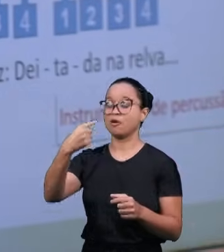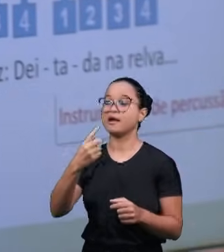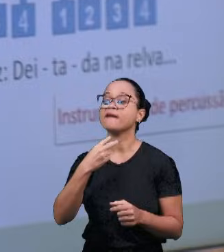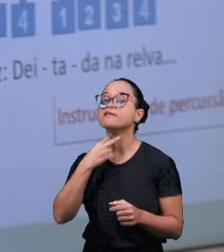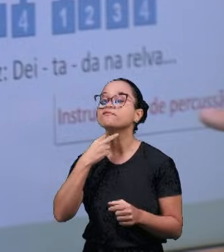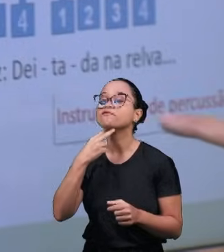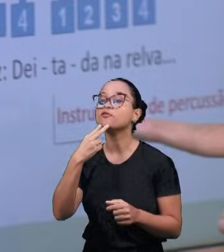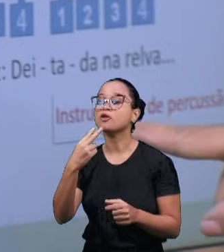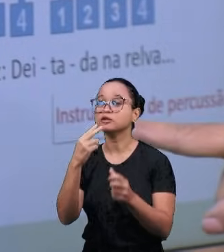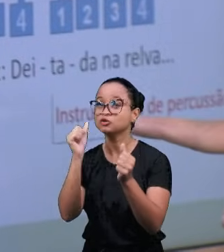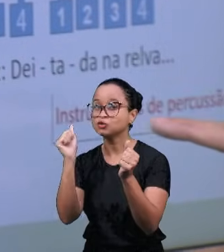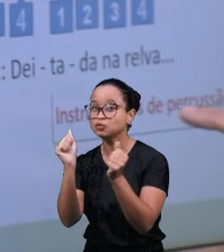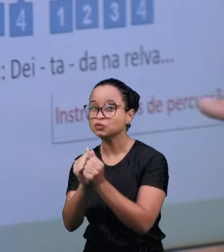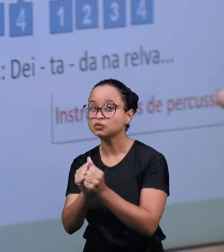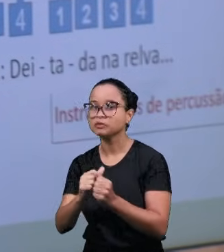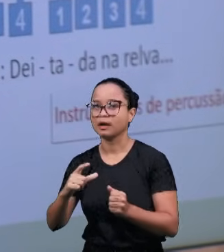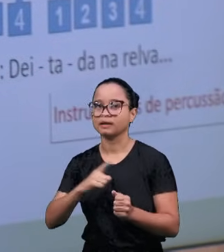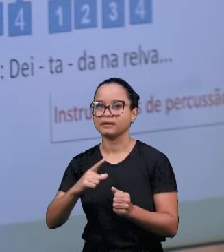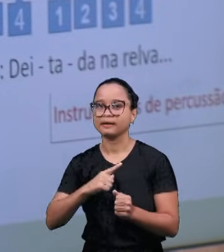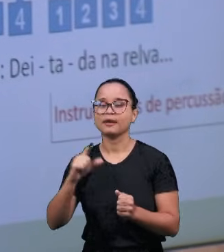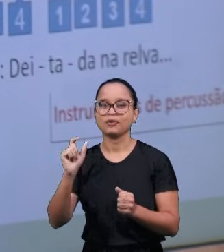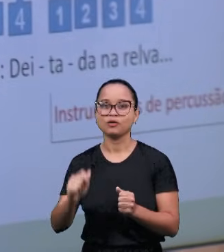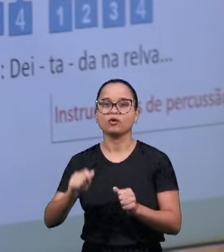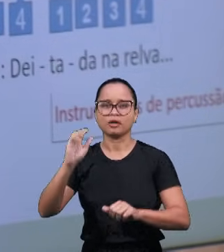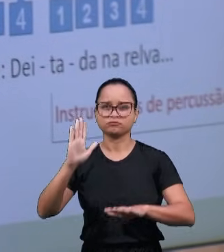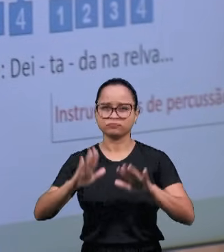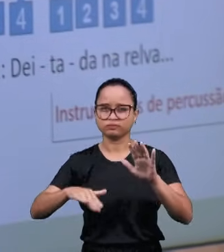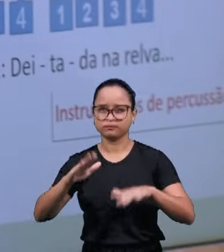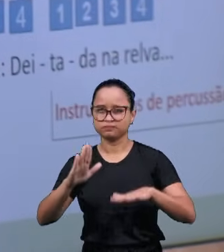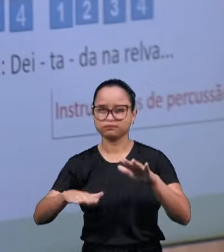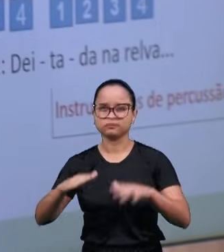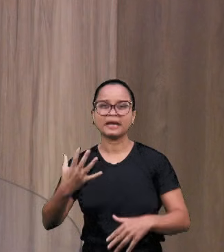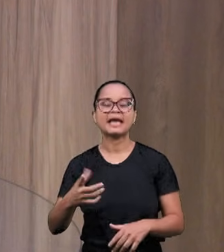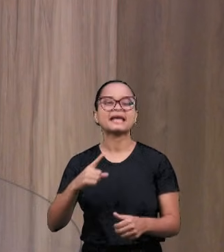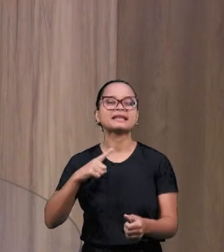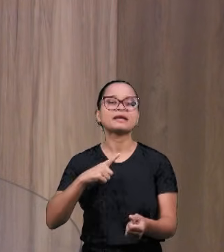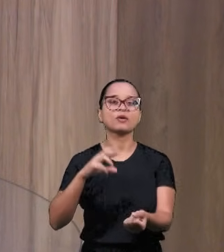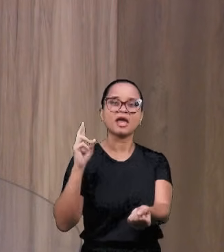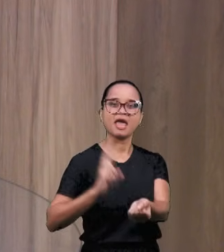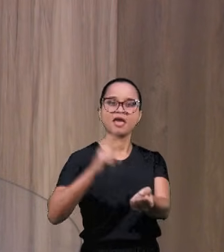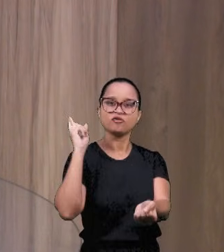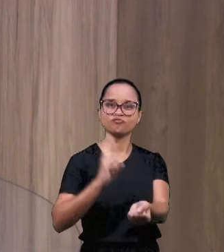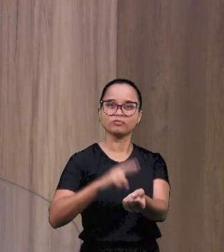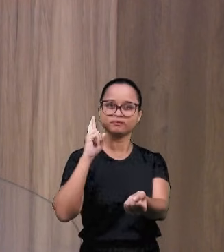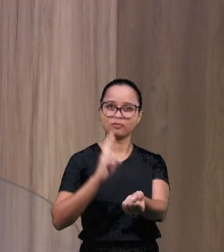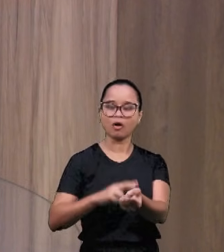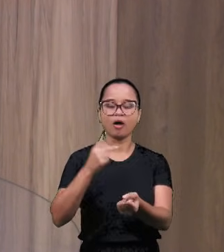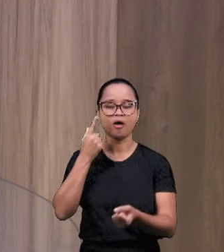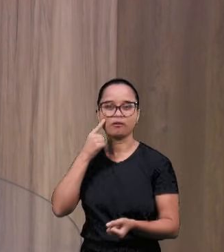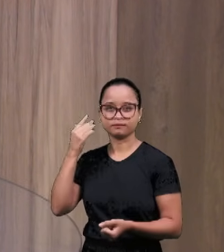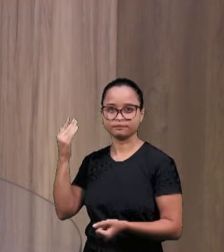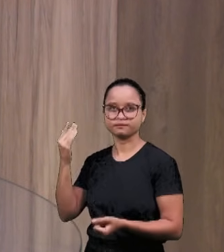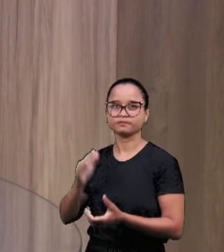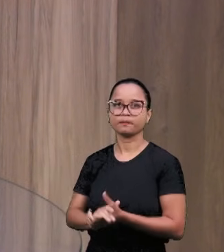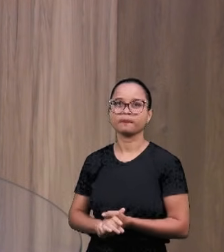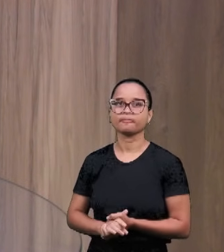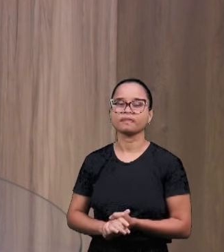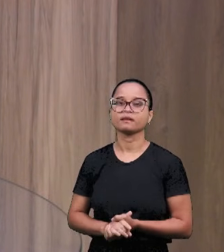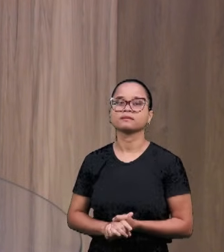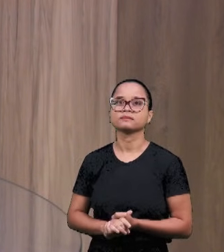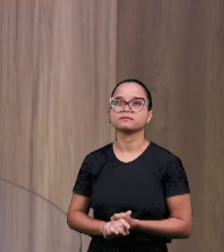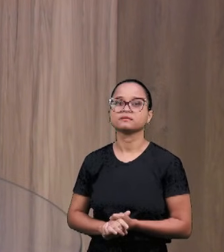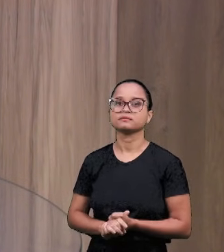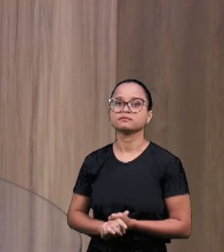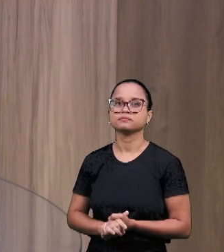les instruments de percussion. Donc, nous allons initier. Deitada